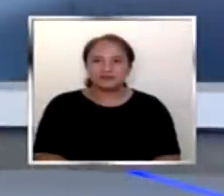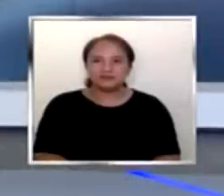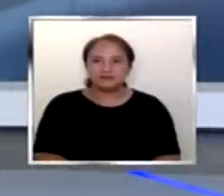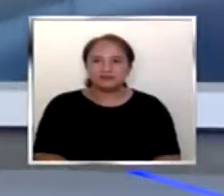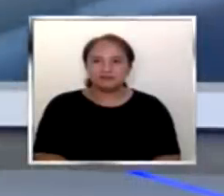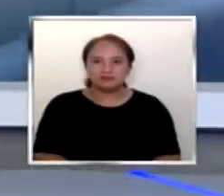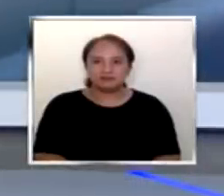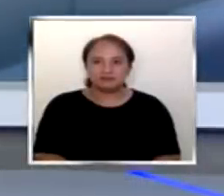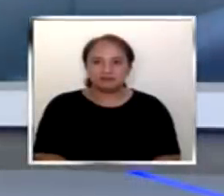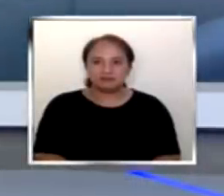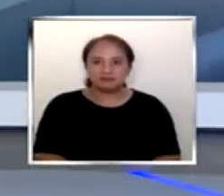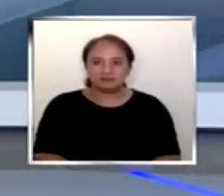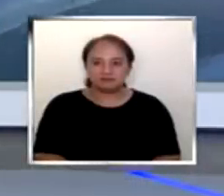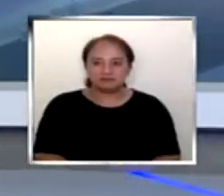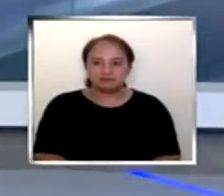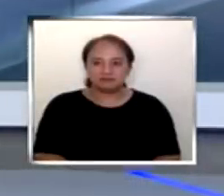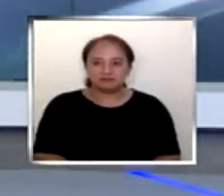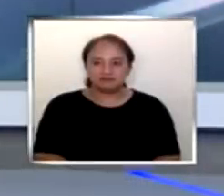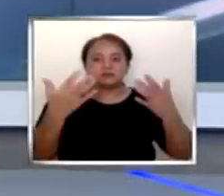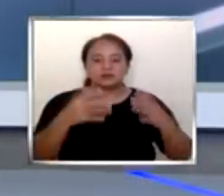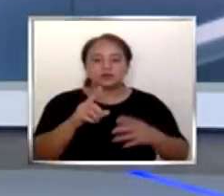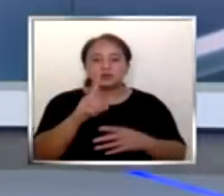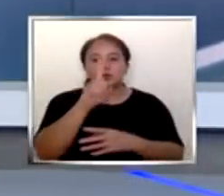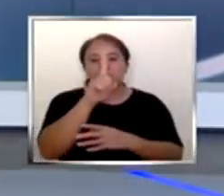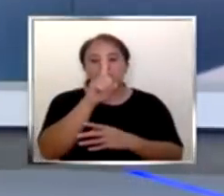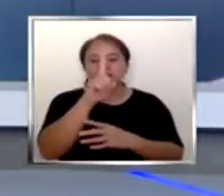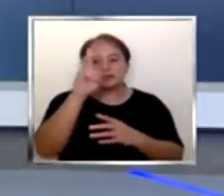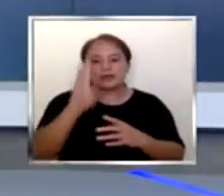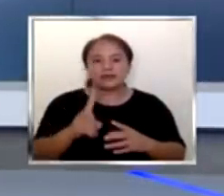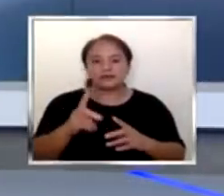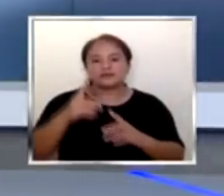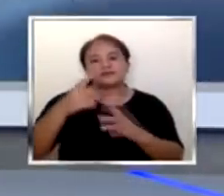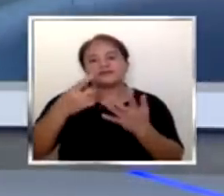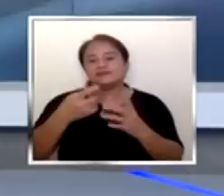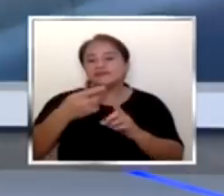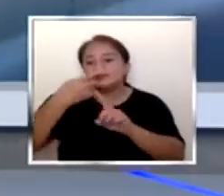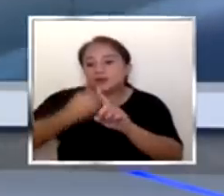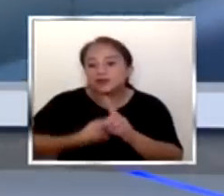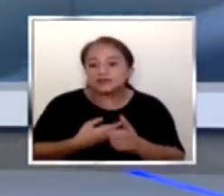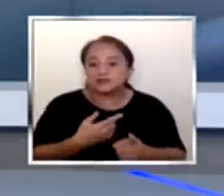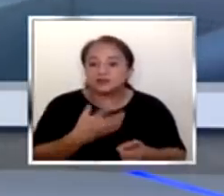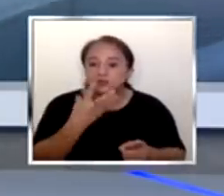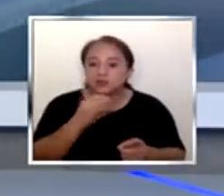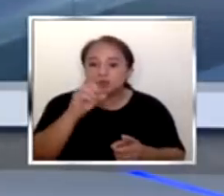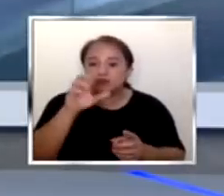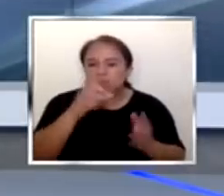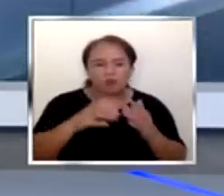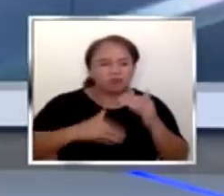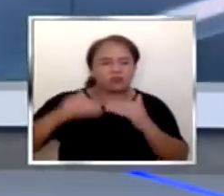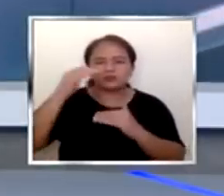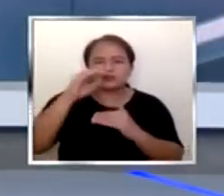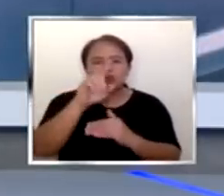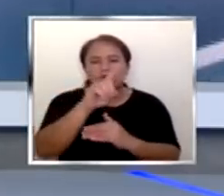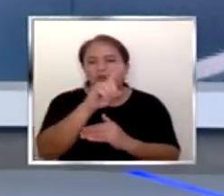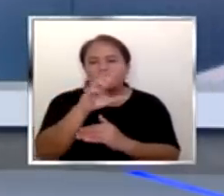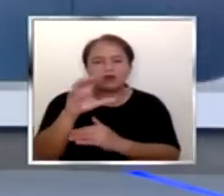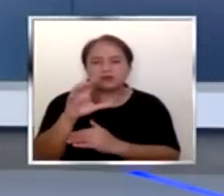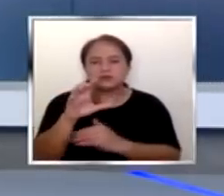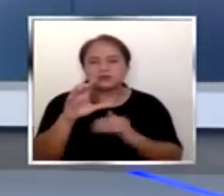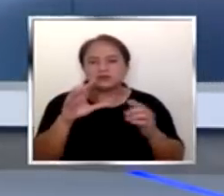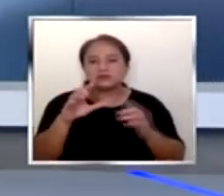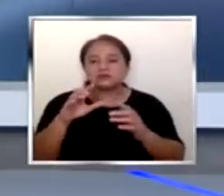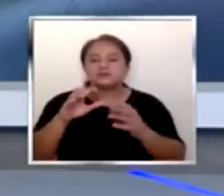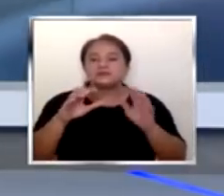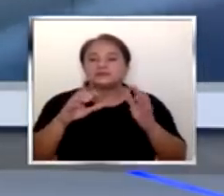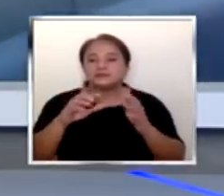oras. Inabot na ng isa't kalahating buwan sa quarantine facility ang mayigit 100 OFW sa Pasay. Negatibo naman sila sa COVID-19 pero